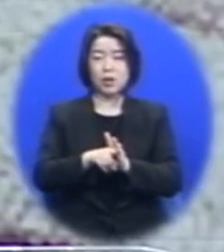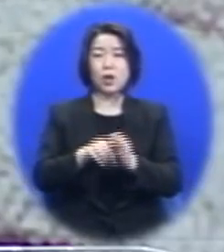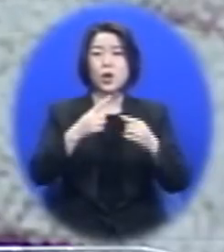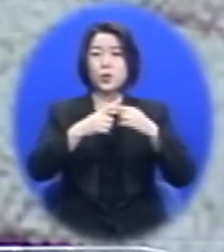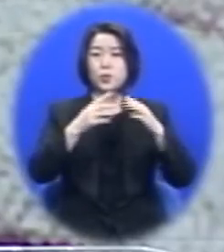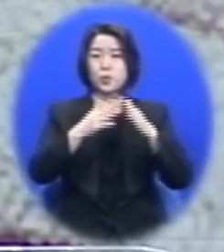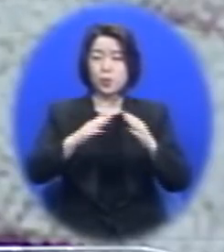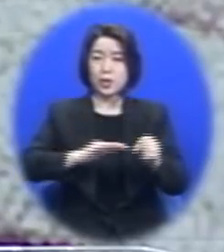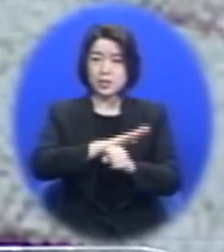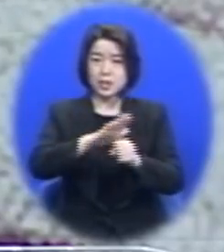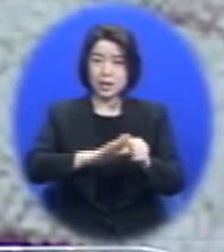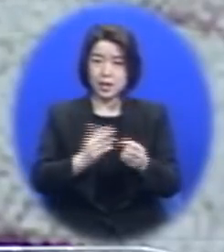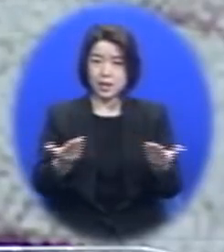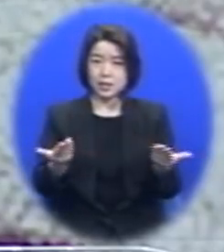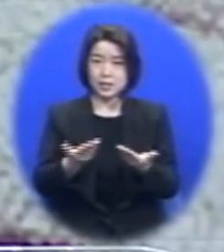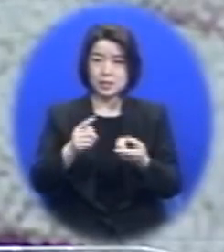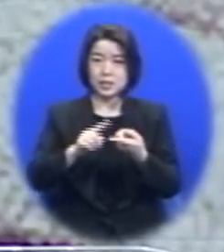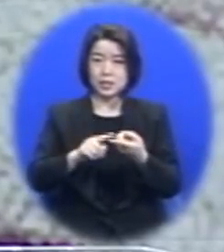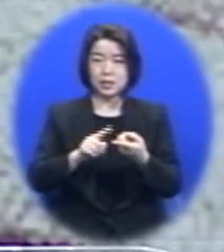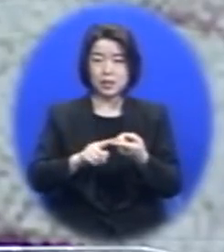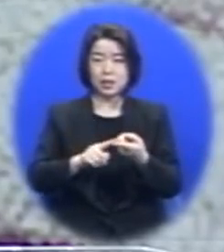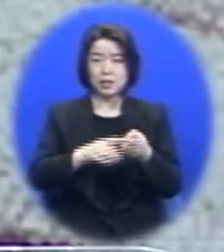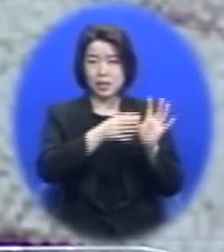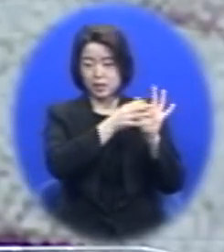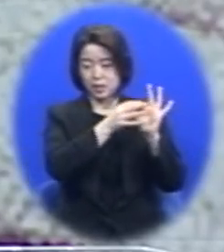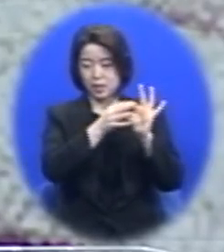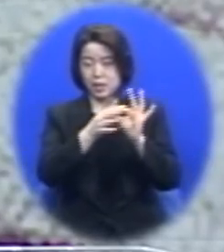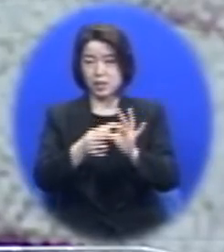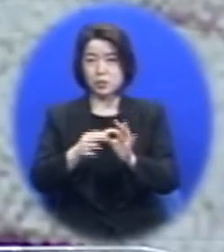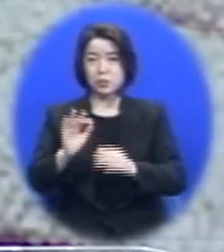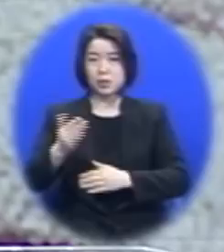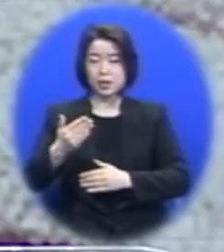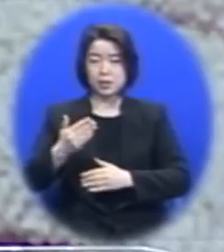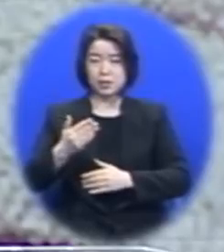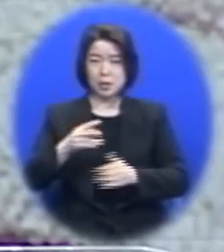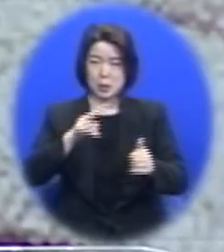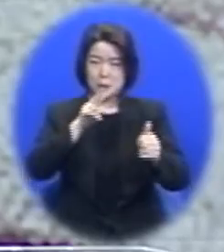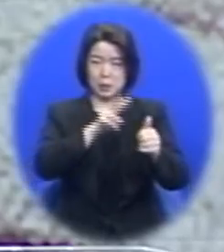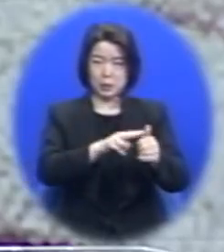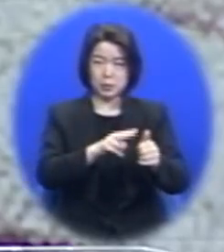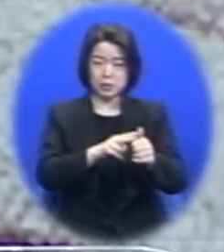사랑하는 일에 대한 계속 되어지는 도전이 필요합니다